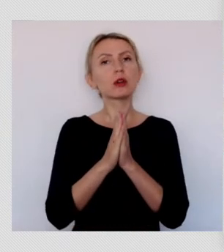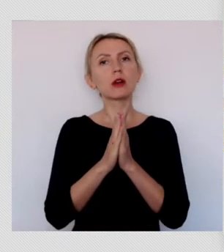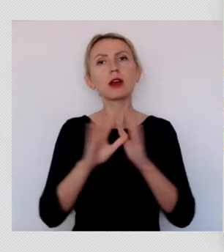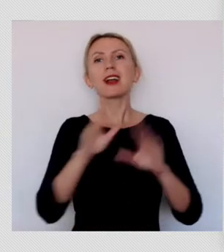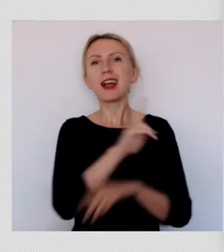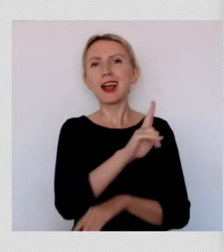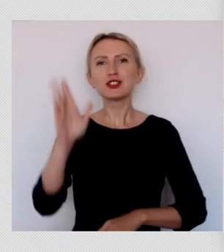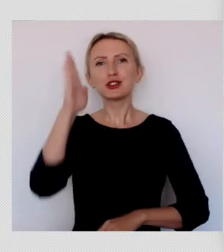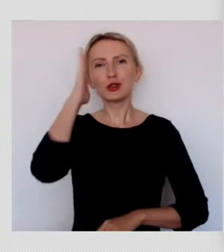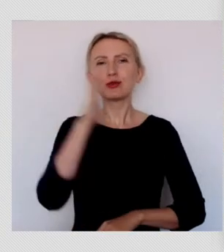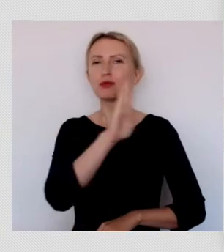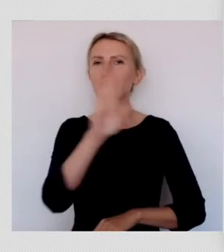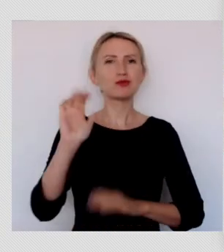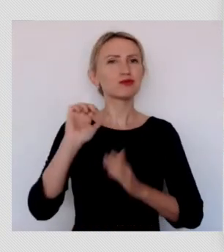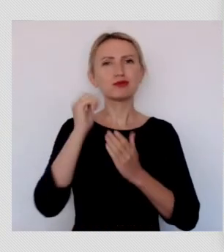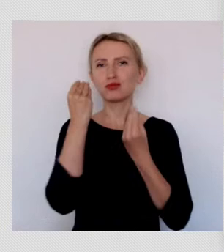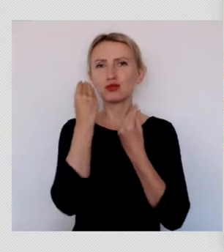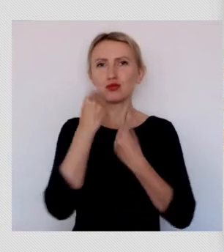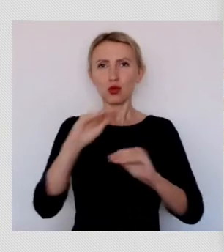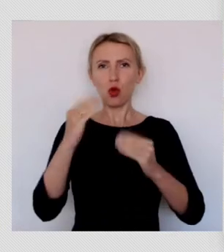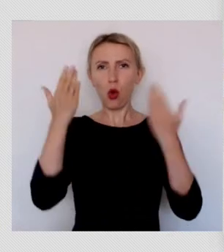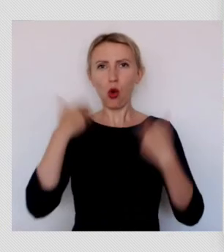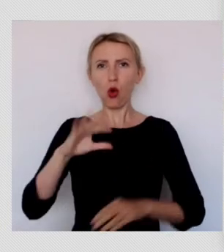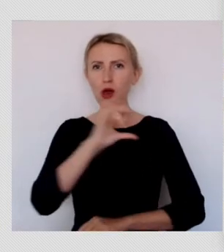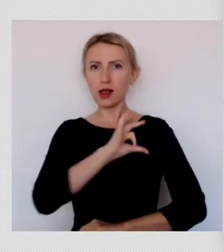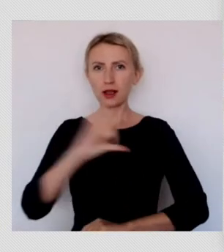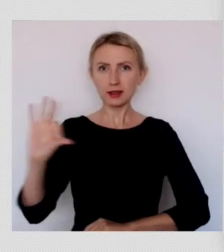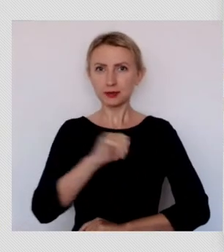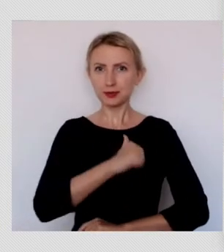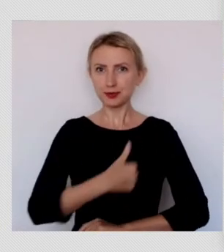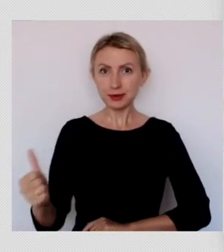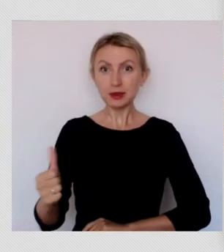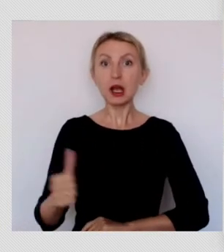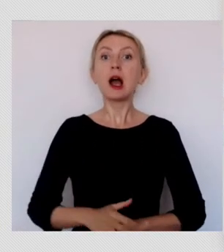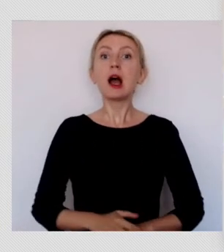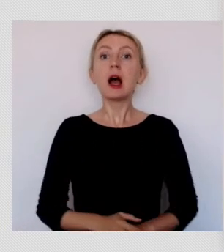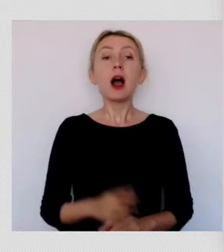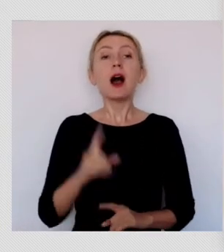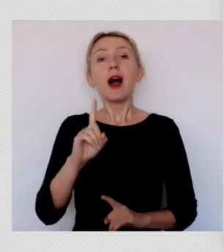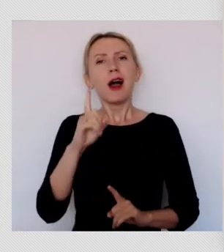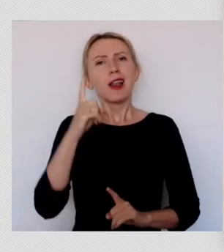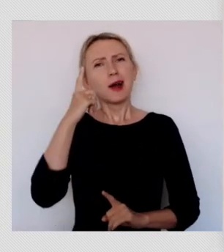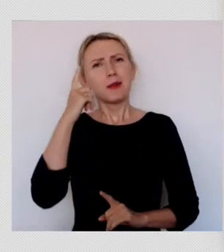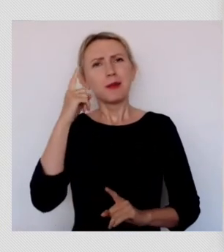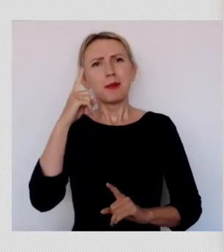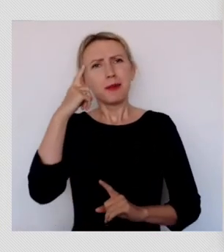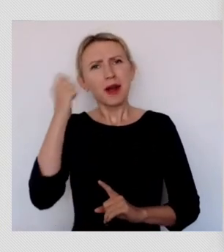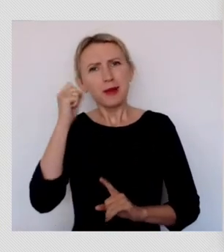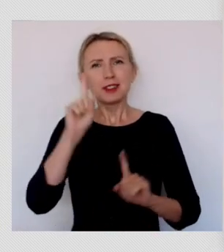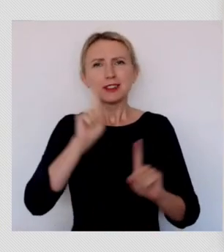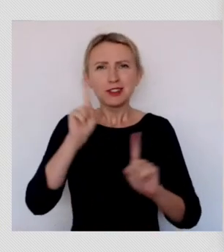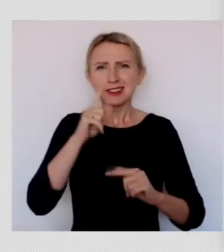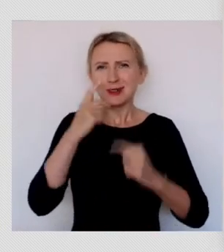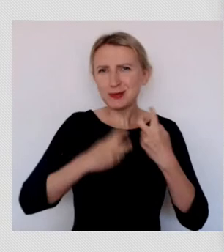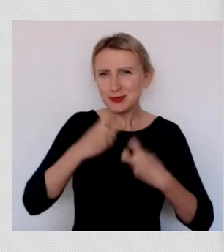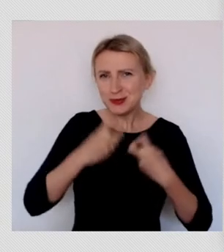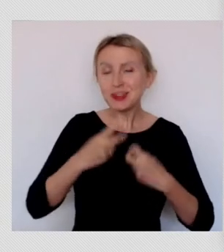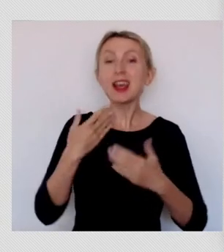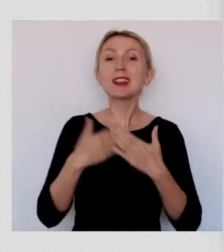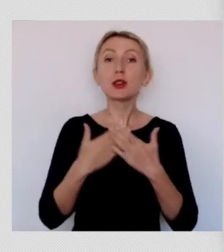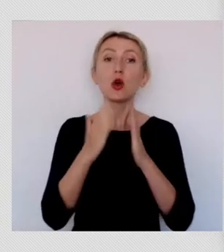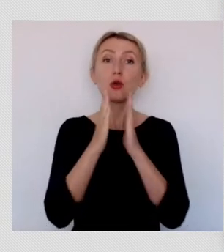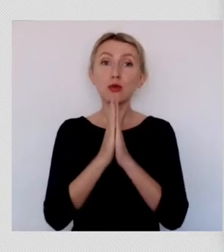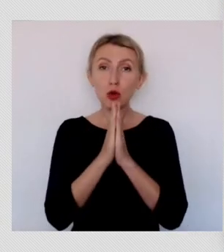bo jesteście wybitnymi ekspertami w dziedzinie, ale pamięć bywa zawodna. W związku z tym poproszę